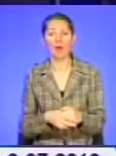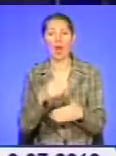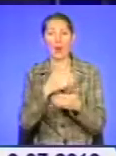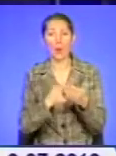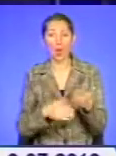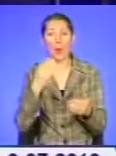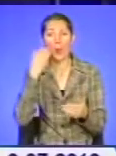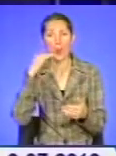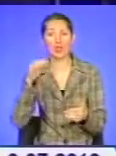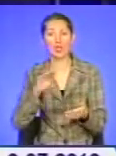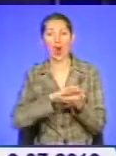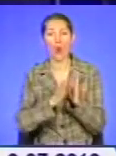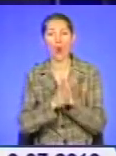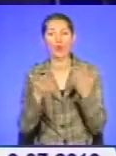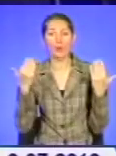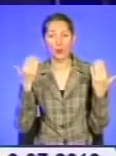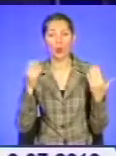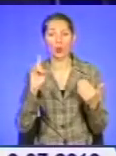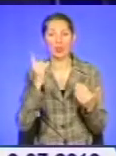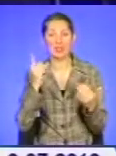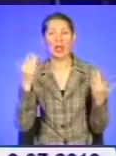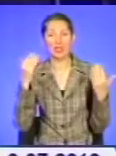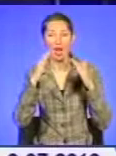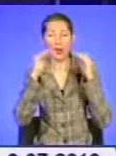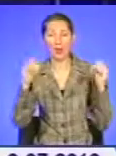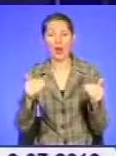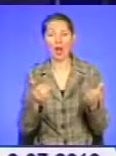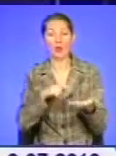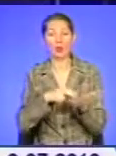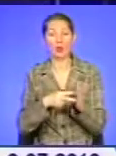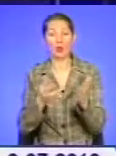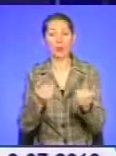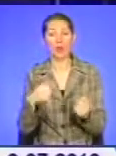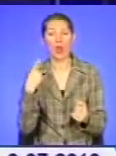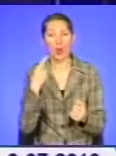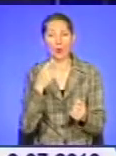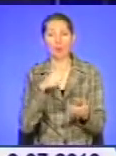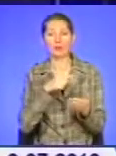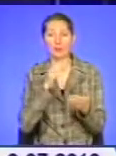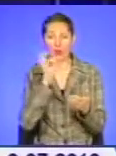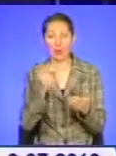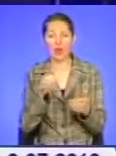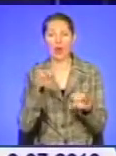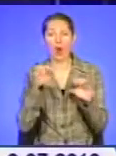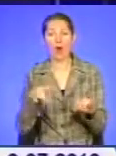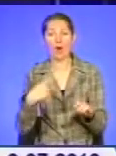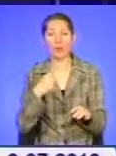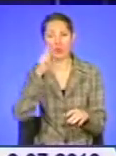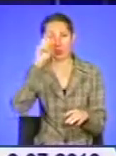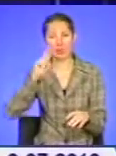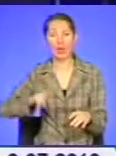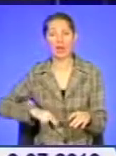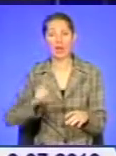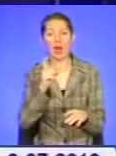Програму поліпшення умов відпочинку у дитячих таборах планують прийняти в області. Про це зазначив голова обласної державної адміністрації Валентин